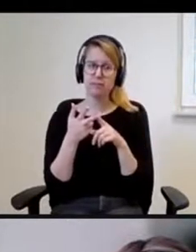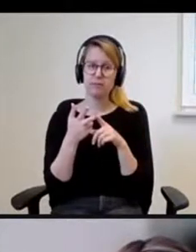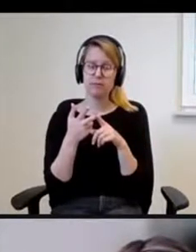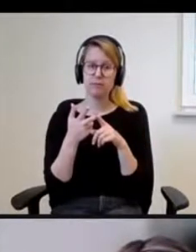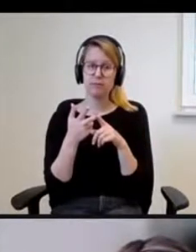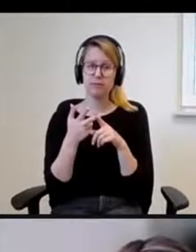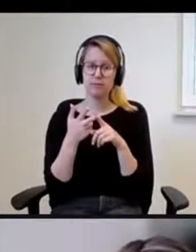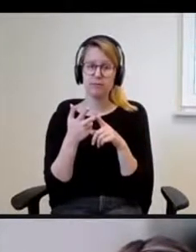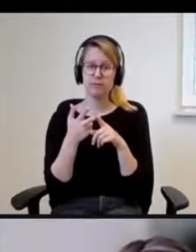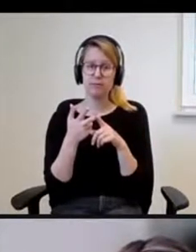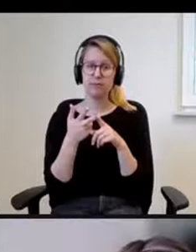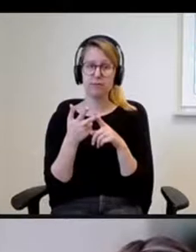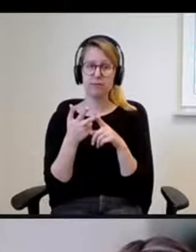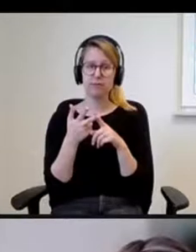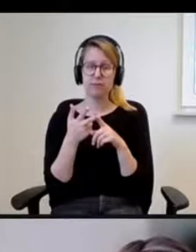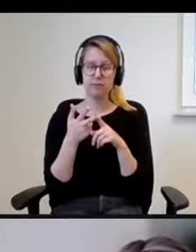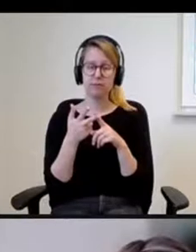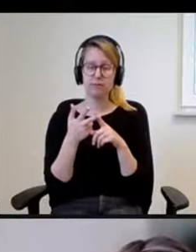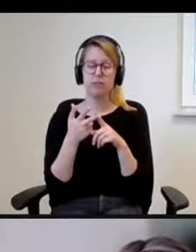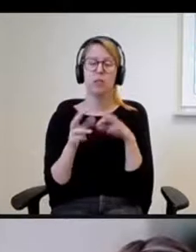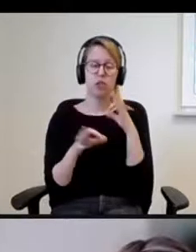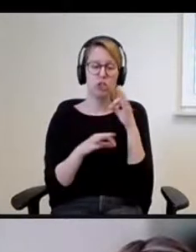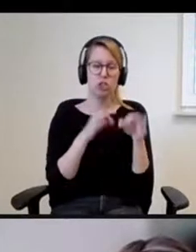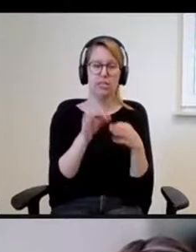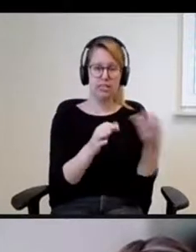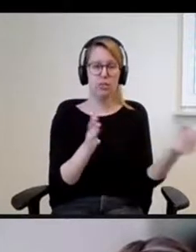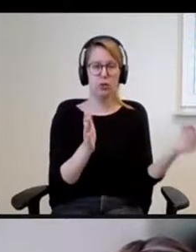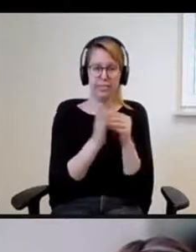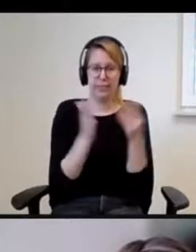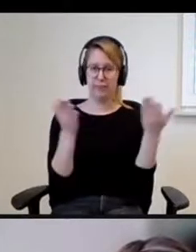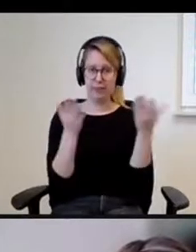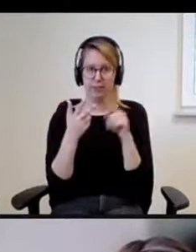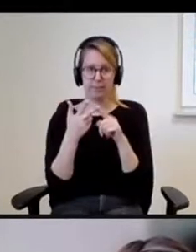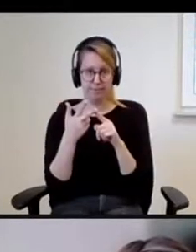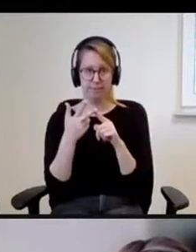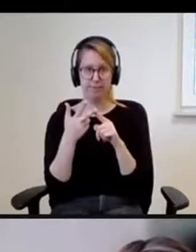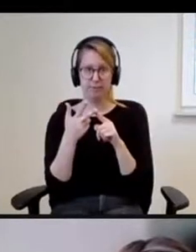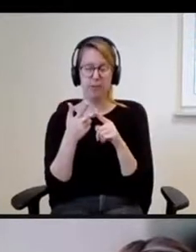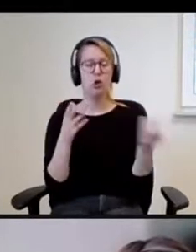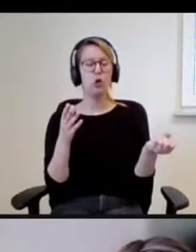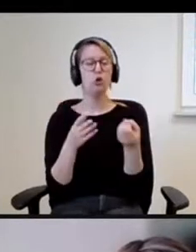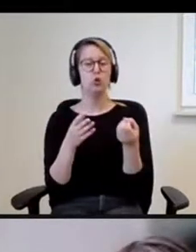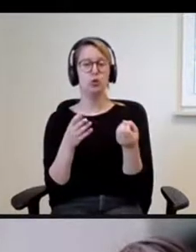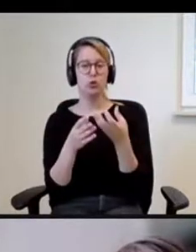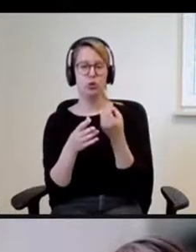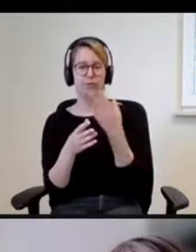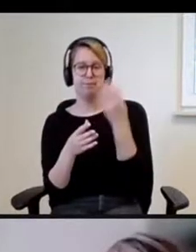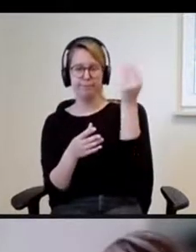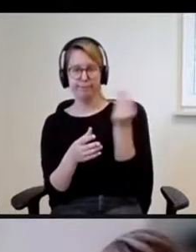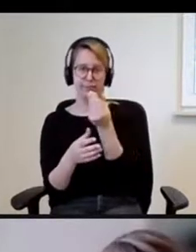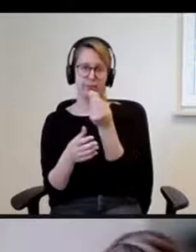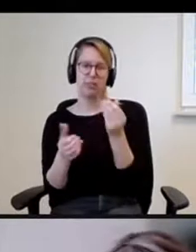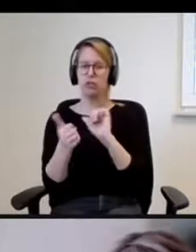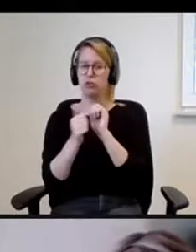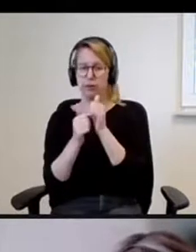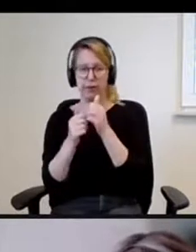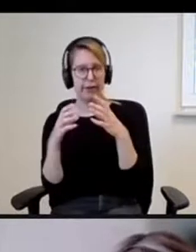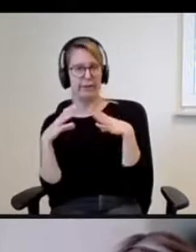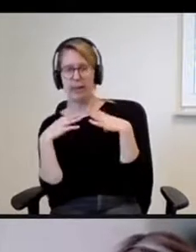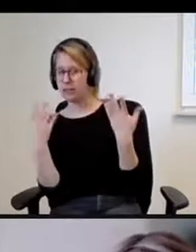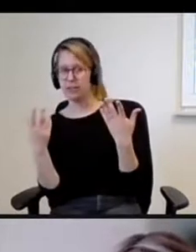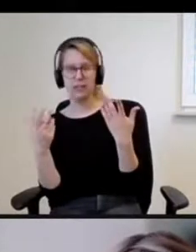Bereich, den an der Strategie erwähnt wird, aus dem Bereich von der Kunst, Kultur, Erholung, Freizeit, Sport, Tourismus, da will